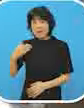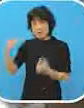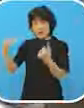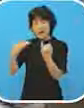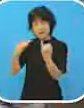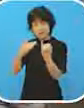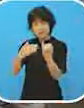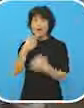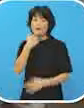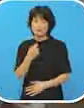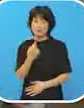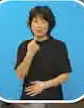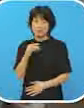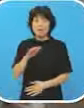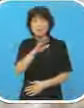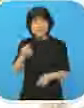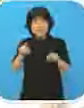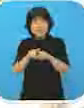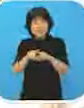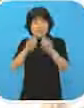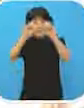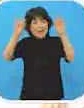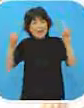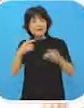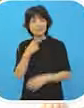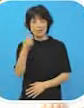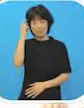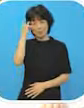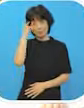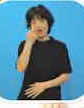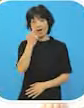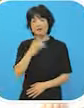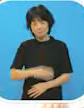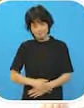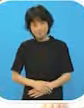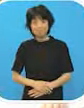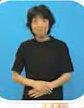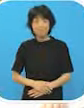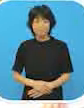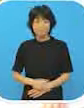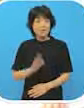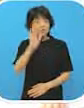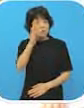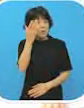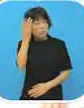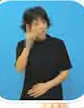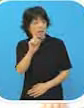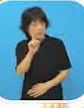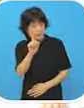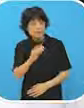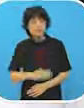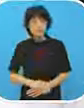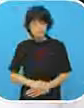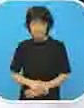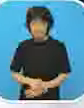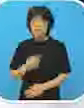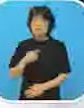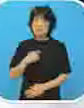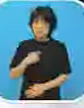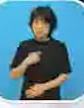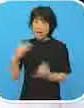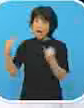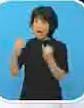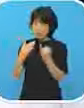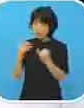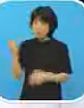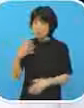ので、私もプラモのみんなみたいに秋田で輝きたいなと思ったのがきっかけです。 美咲さん、将来の夢は何ですか。 私はアイドルとし